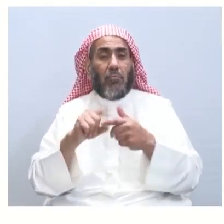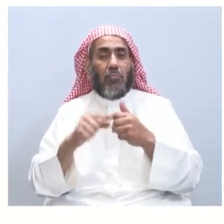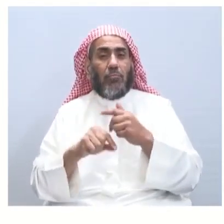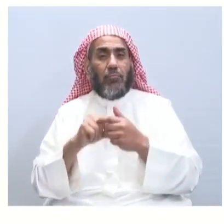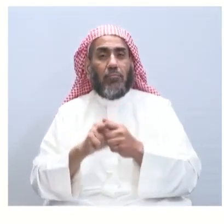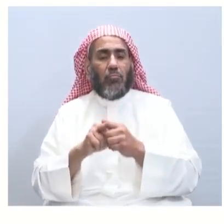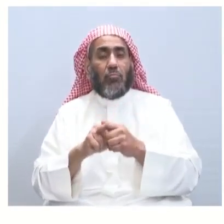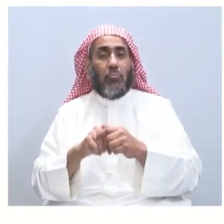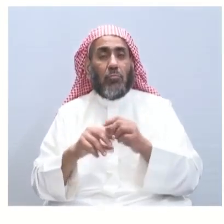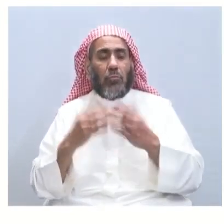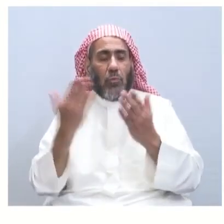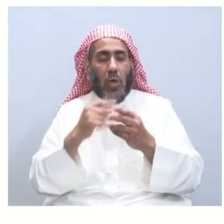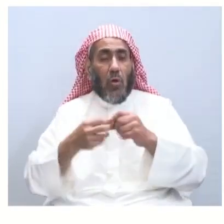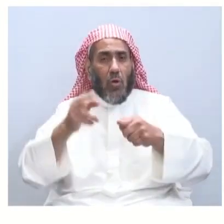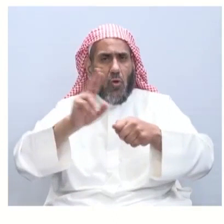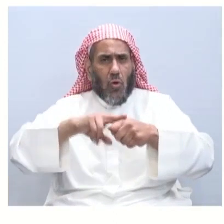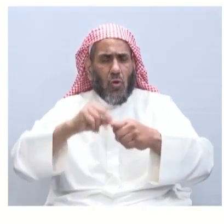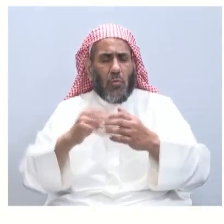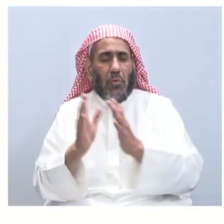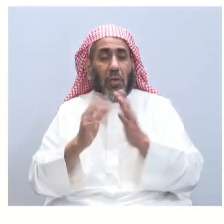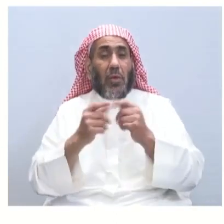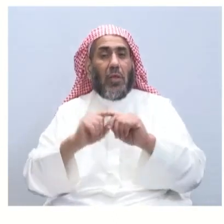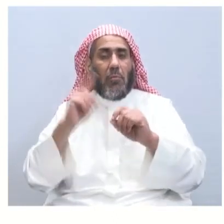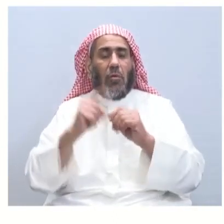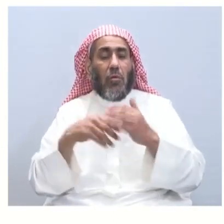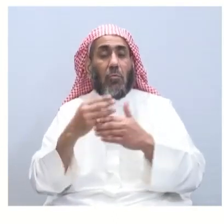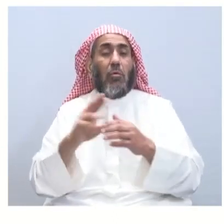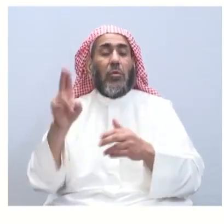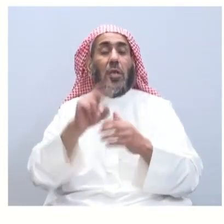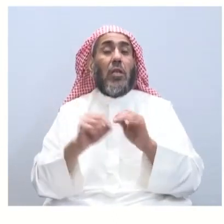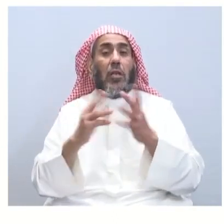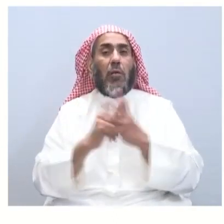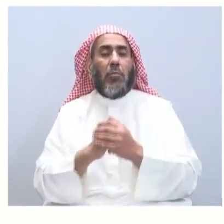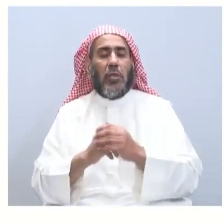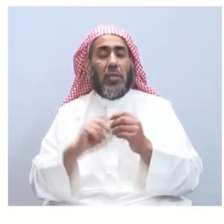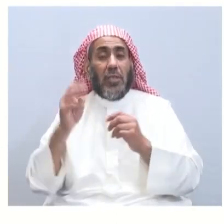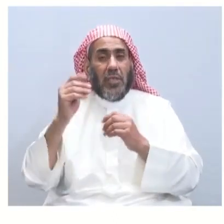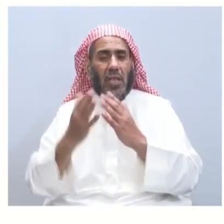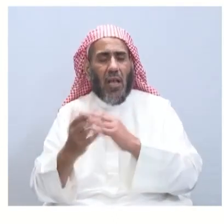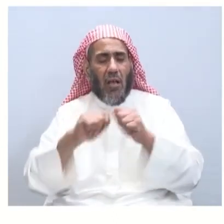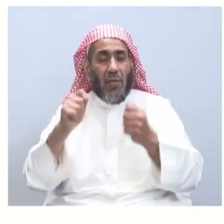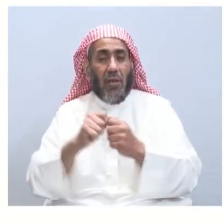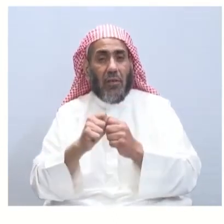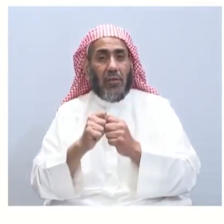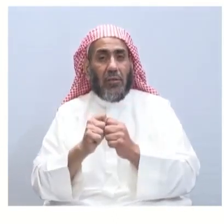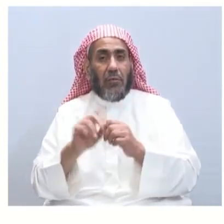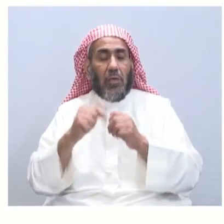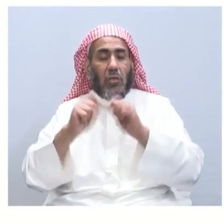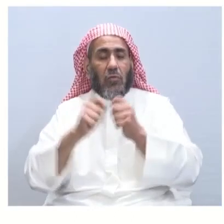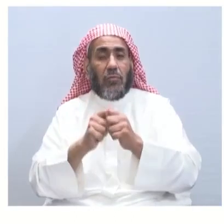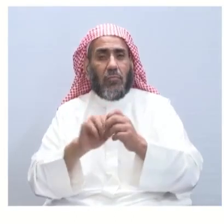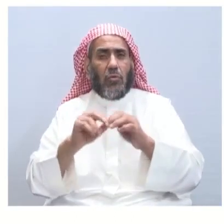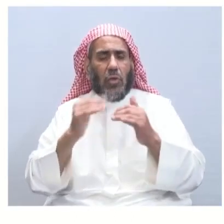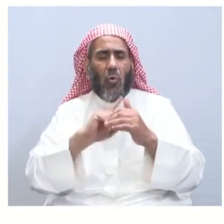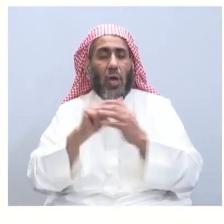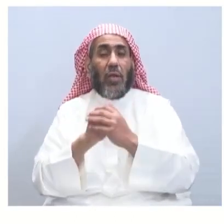و والقراءه والعوده للتراث والمكتبات العامه ثم وسائل الاعلام وسائل الاعلام التي هي صحافه ويعني بدايه صحف وهنا